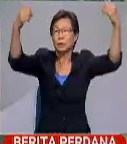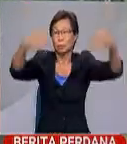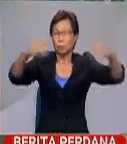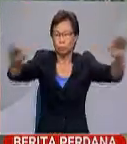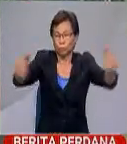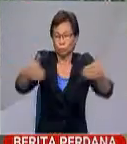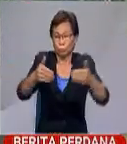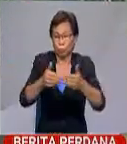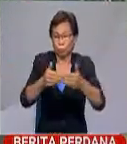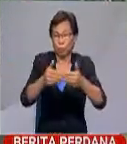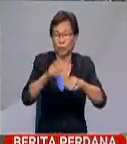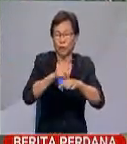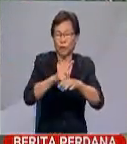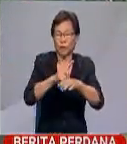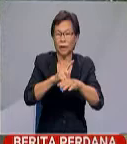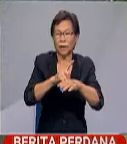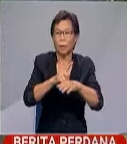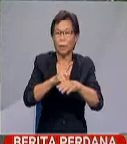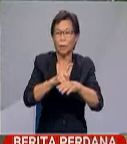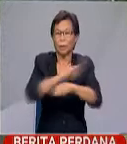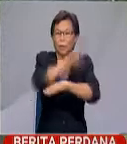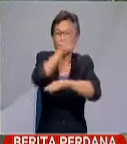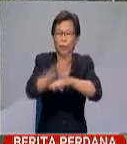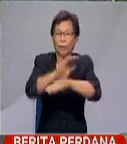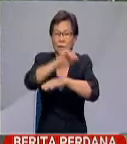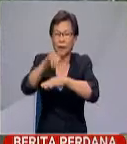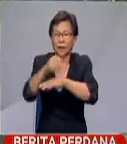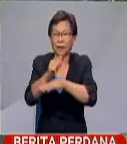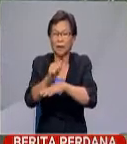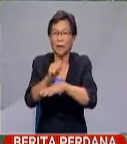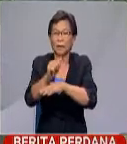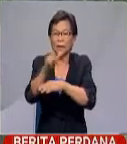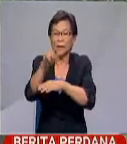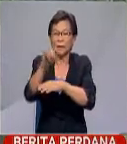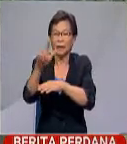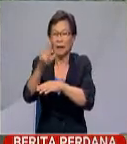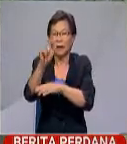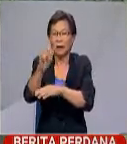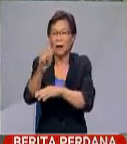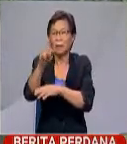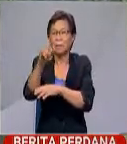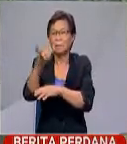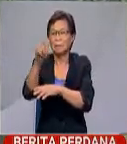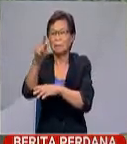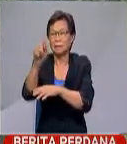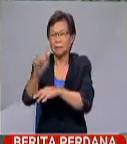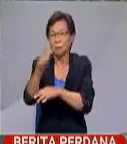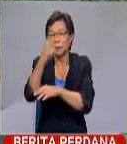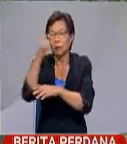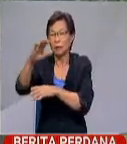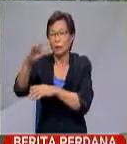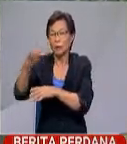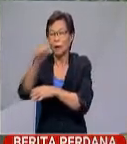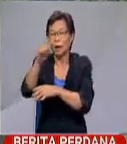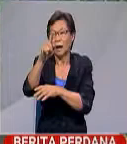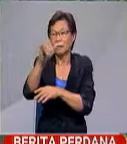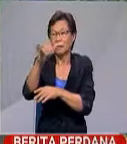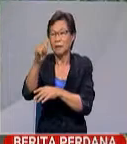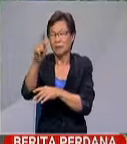kita di Bukit Jalil dipanggil Aziata Arena kerana syarikat Aziata menaja